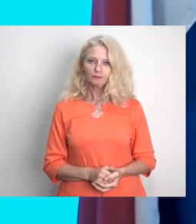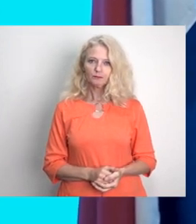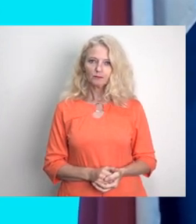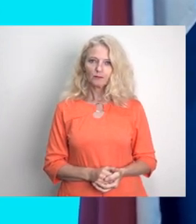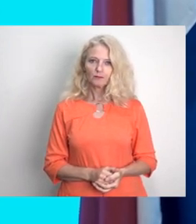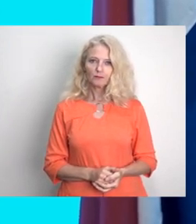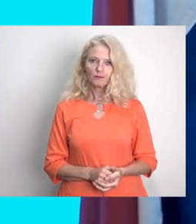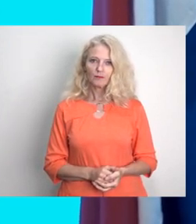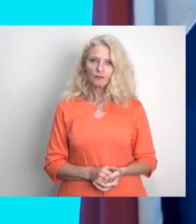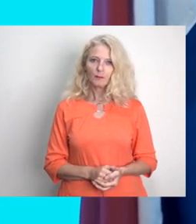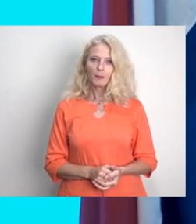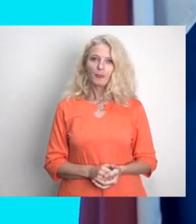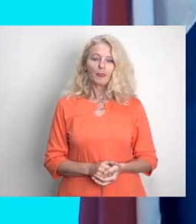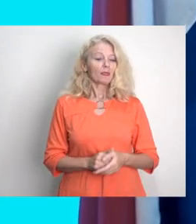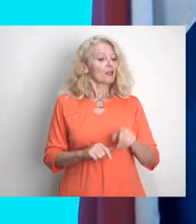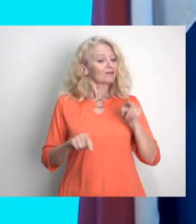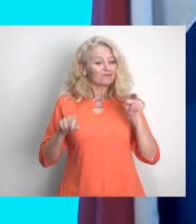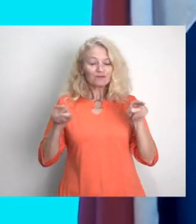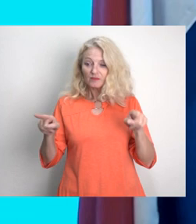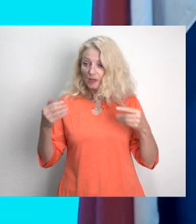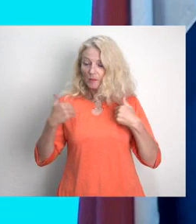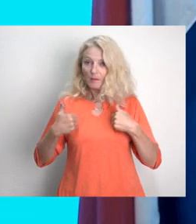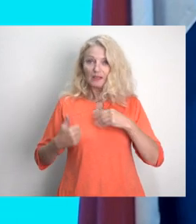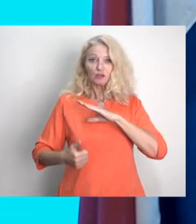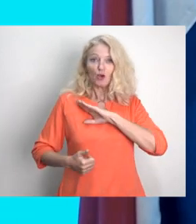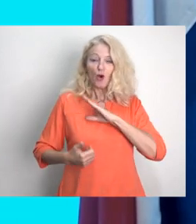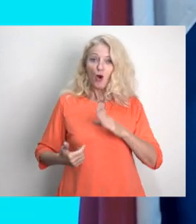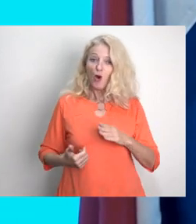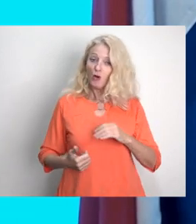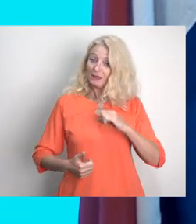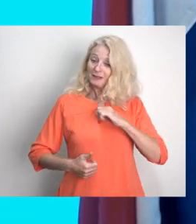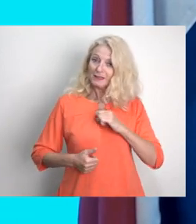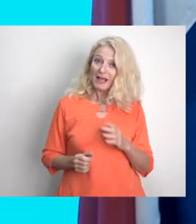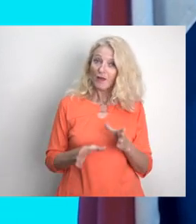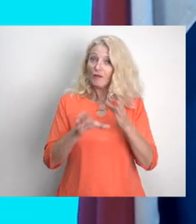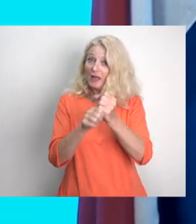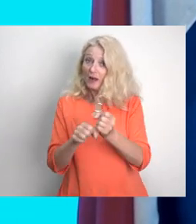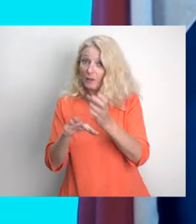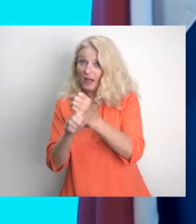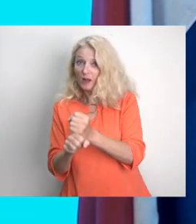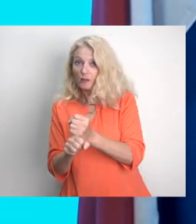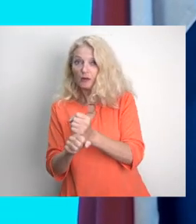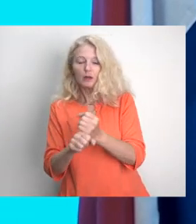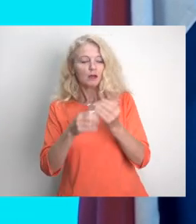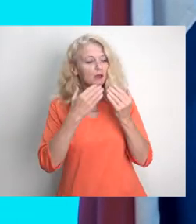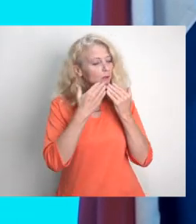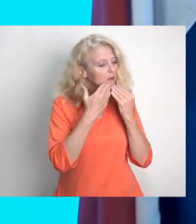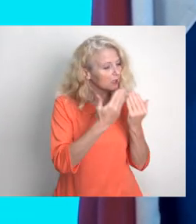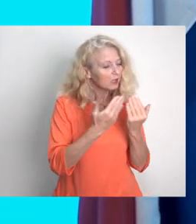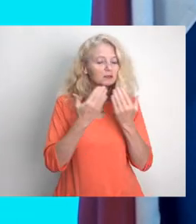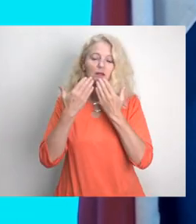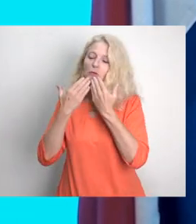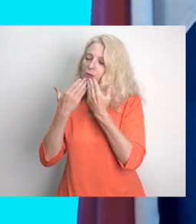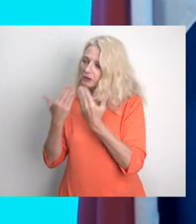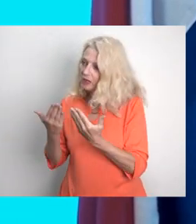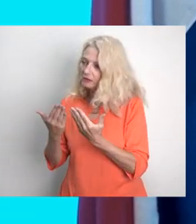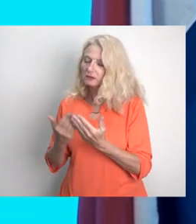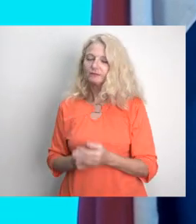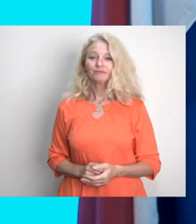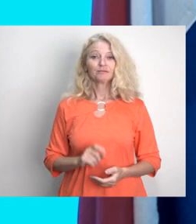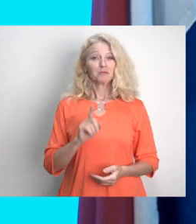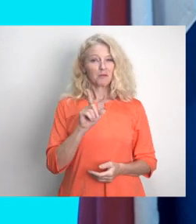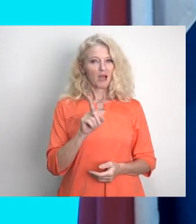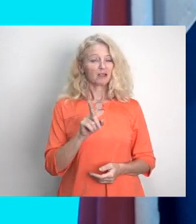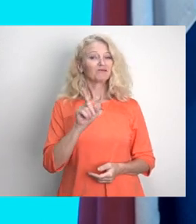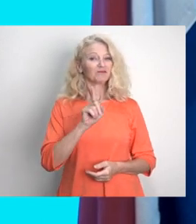En dat ze zelf ook zijn gaan helpen en een extra mile zijn gegaan. We zijn ze hier heel erg erkentelijk voor. We moeten